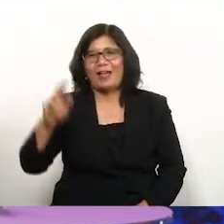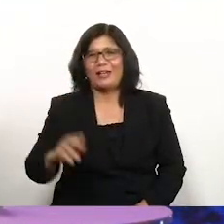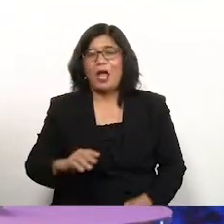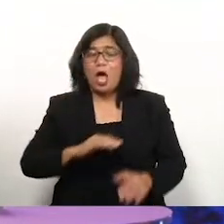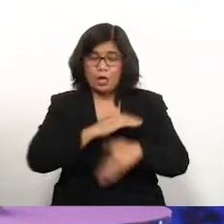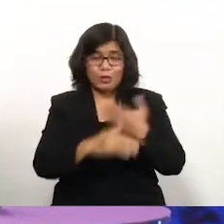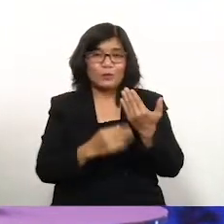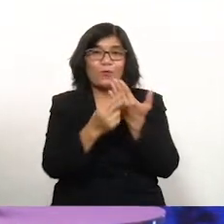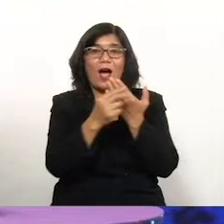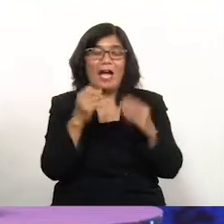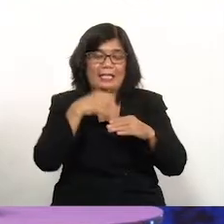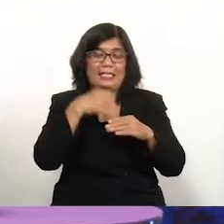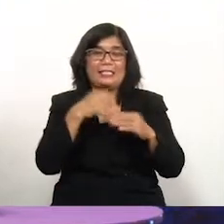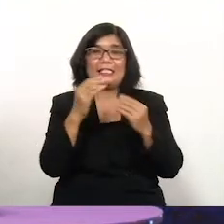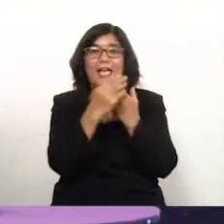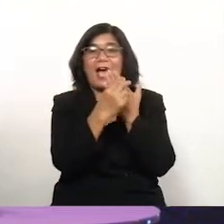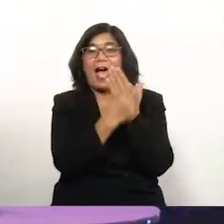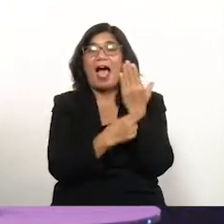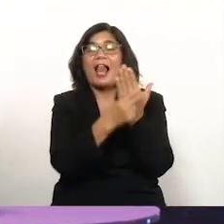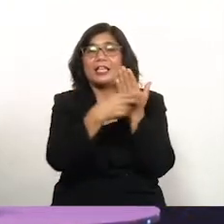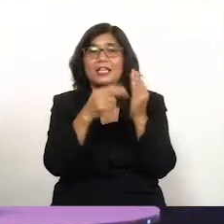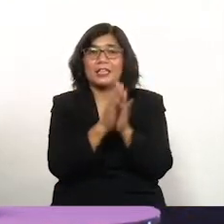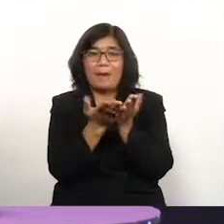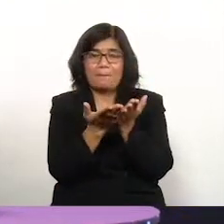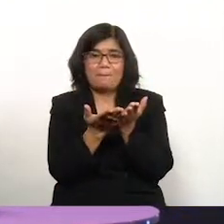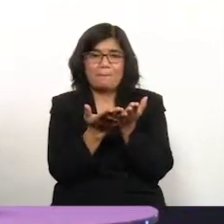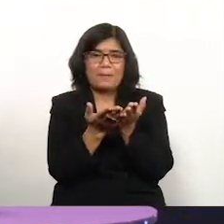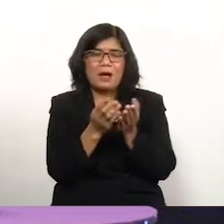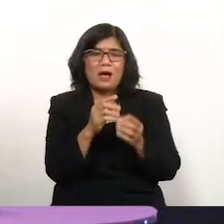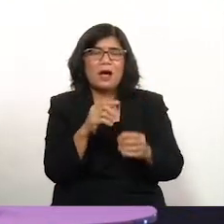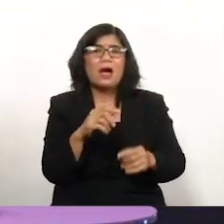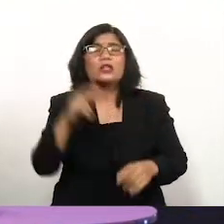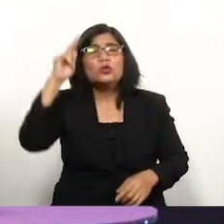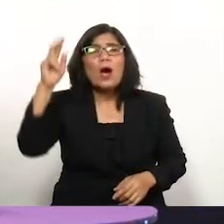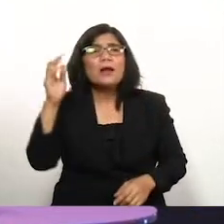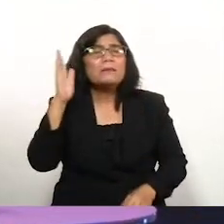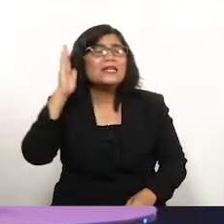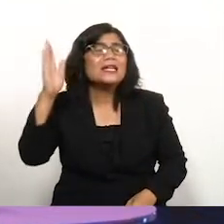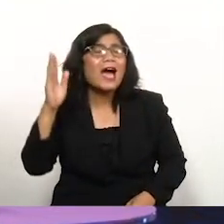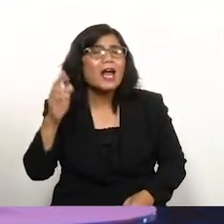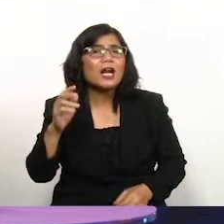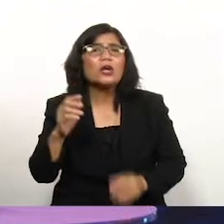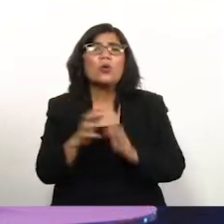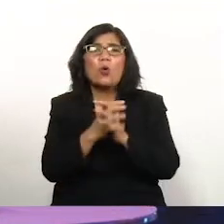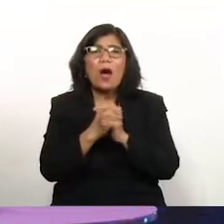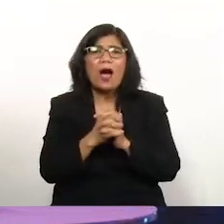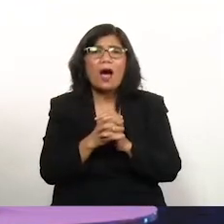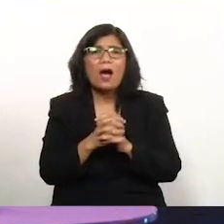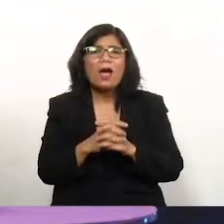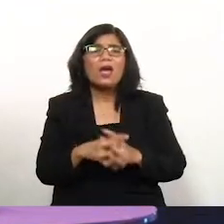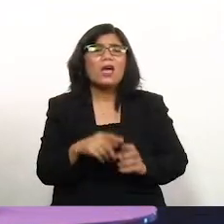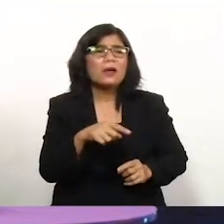penuh dengan janji Tuhan aku mendengar doa masih juga nyanyi Tuhan masihkah mau